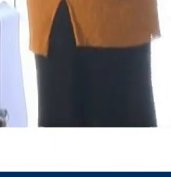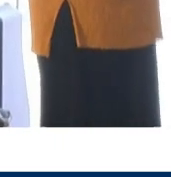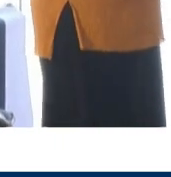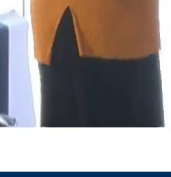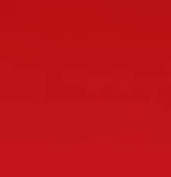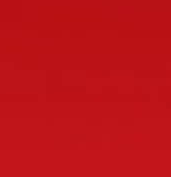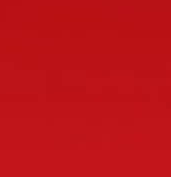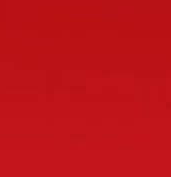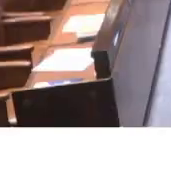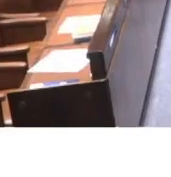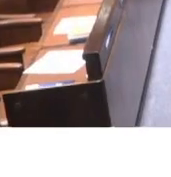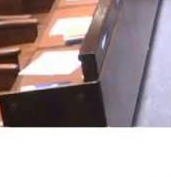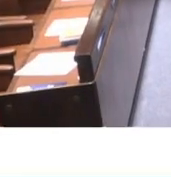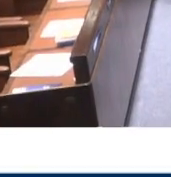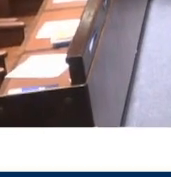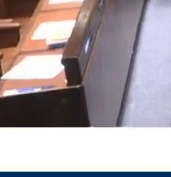נוסעים בשנה.